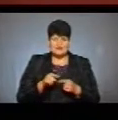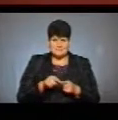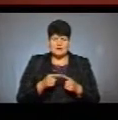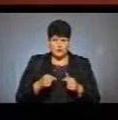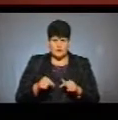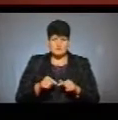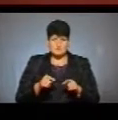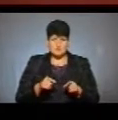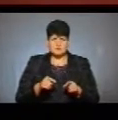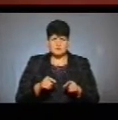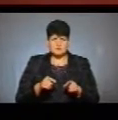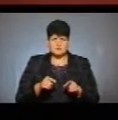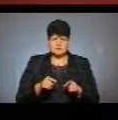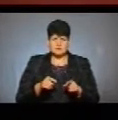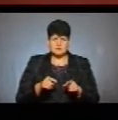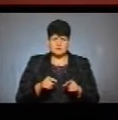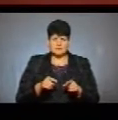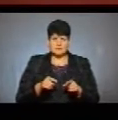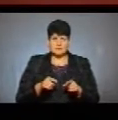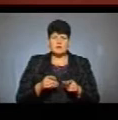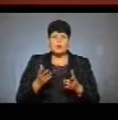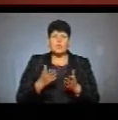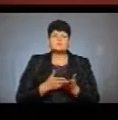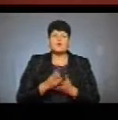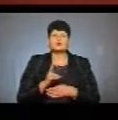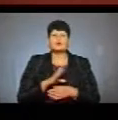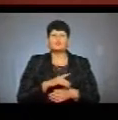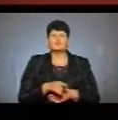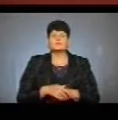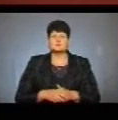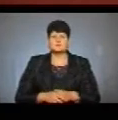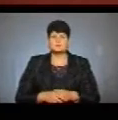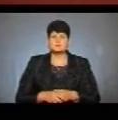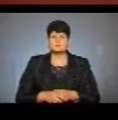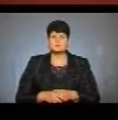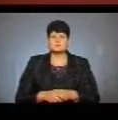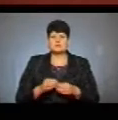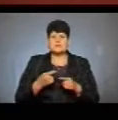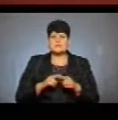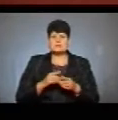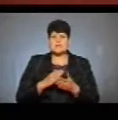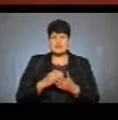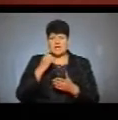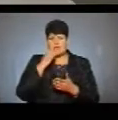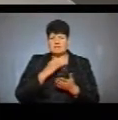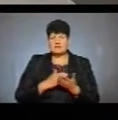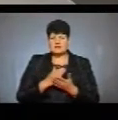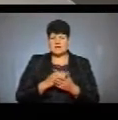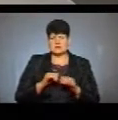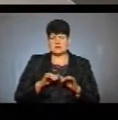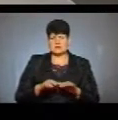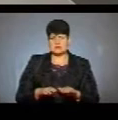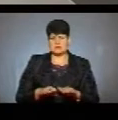організація захід якогось спрямування, і хто там був? Це є ветеранський захід.